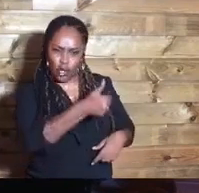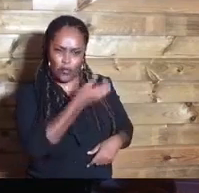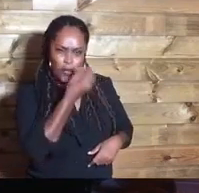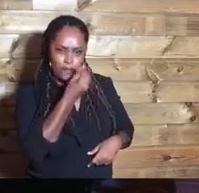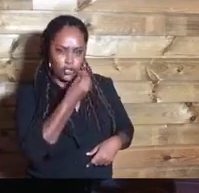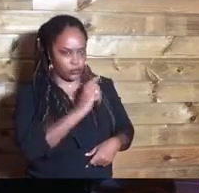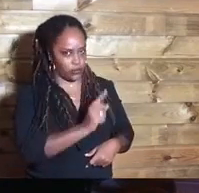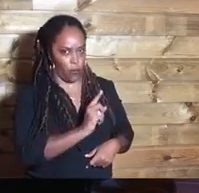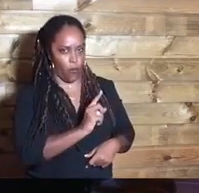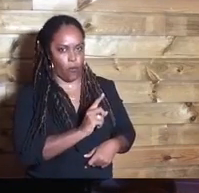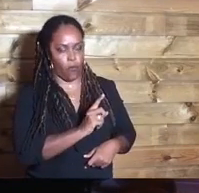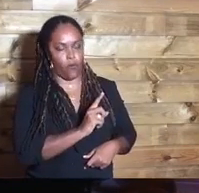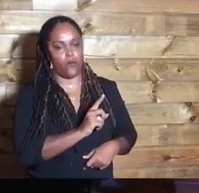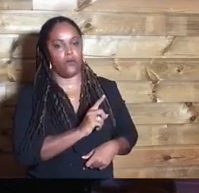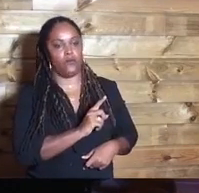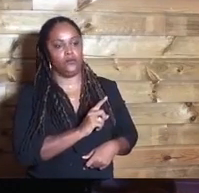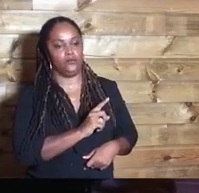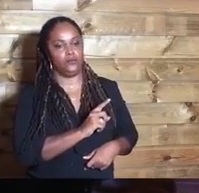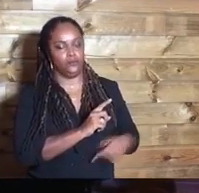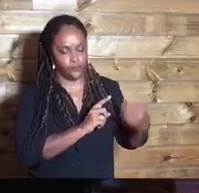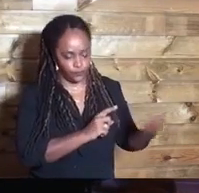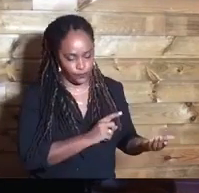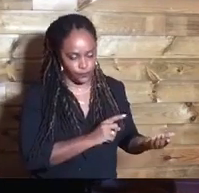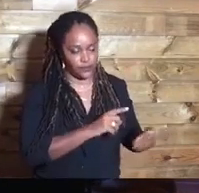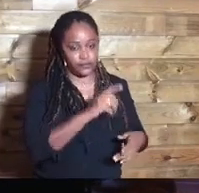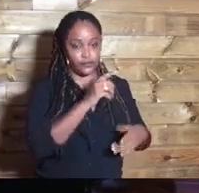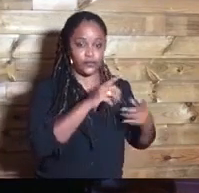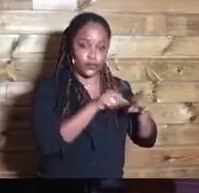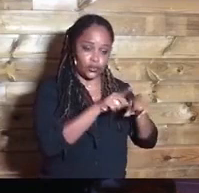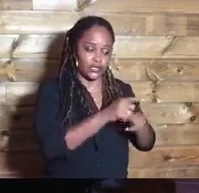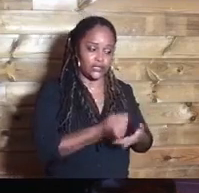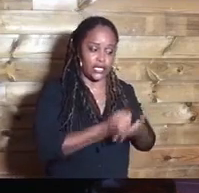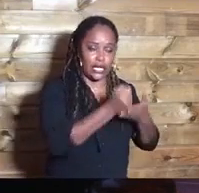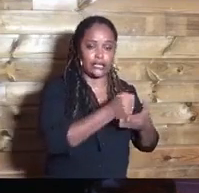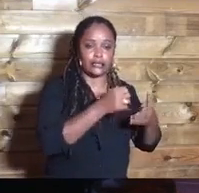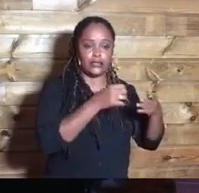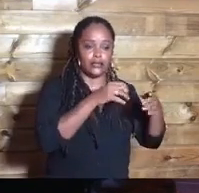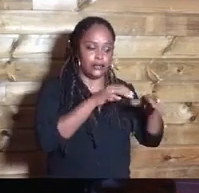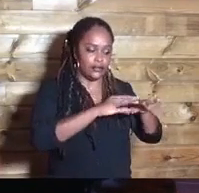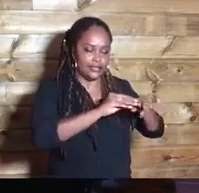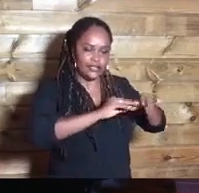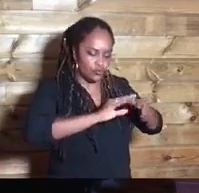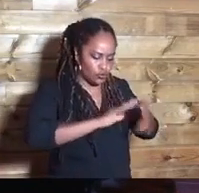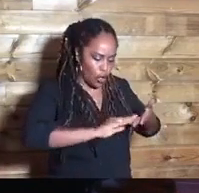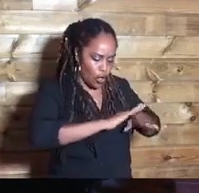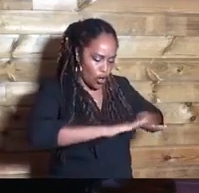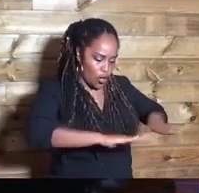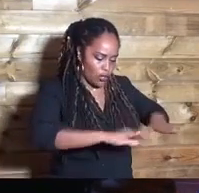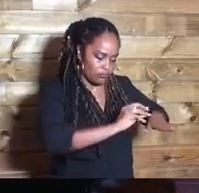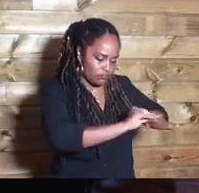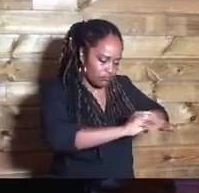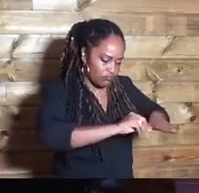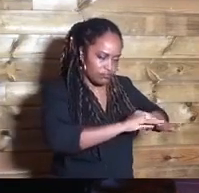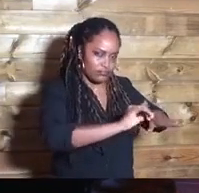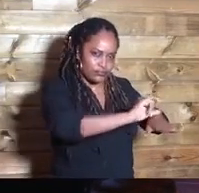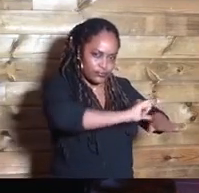a produit également, il a aidé à lutter contre l'érosion. Il a permis fertilité à sol là. Il a permis